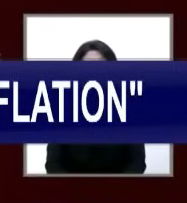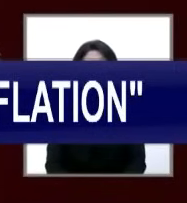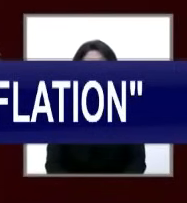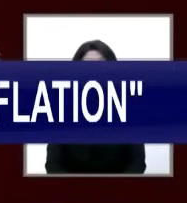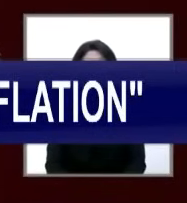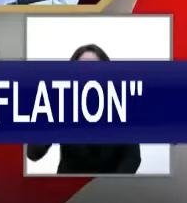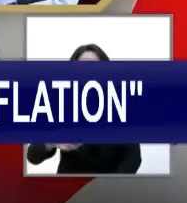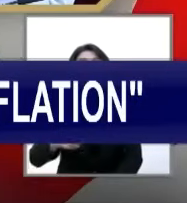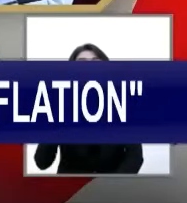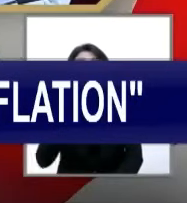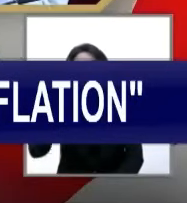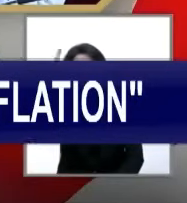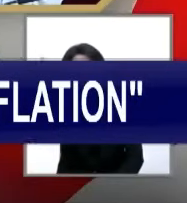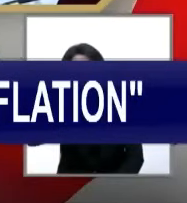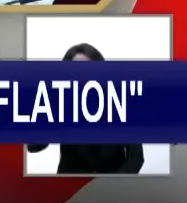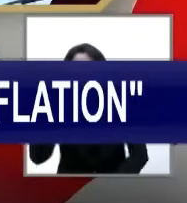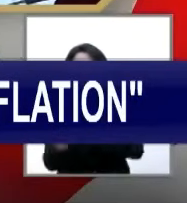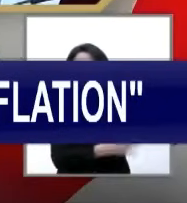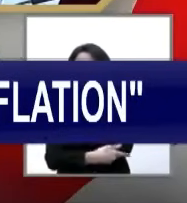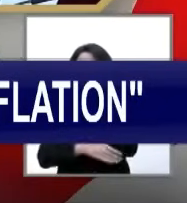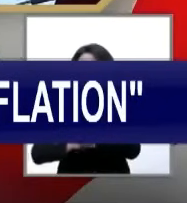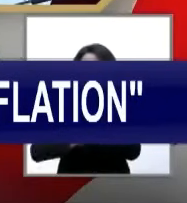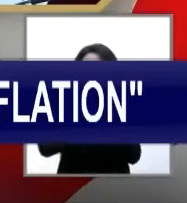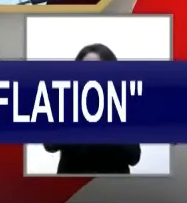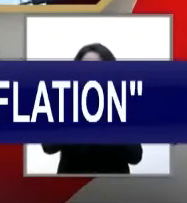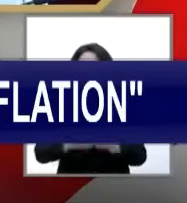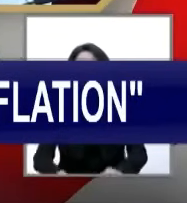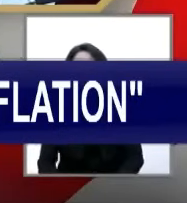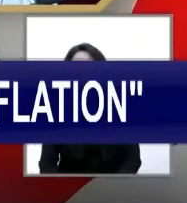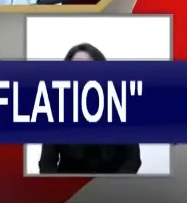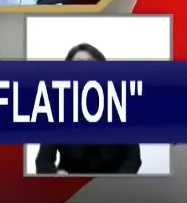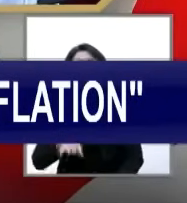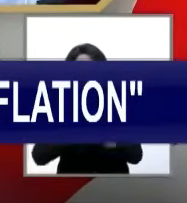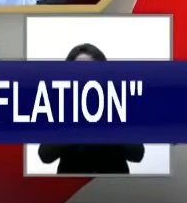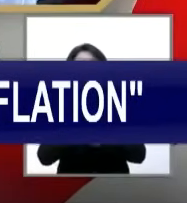Gibran calon wakil presiden nomor urut 3 Mahfud MD pun menunjukkan gestur